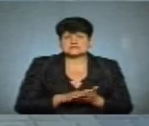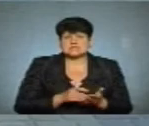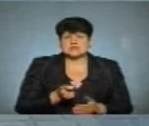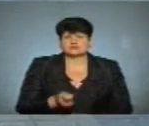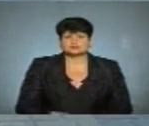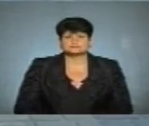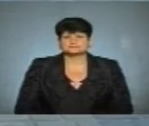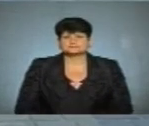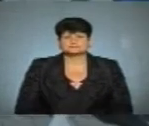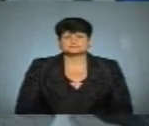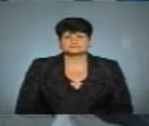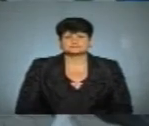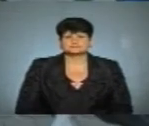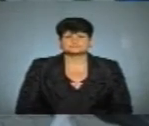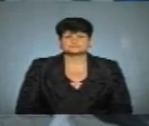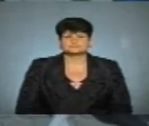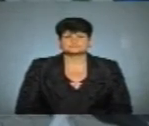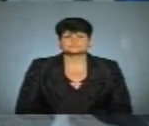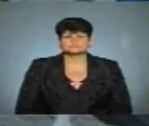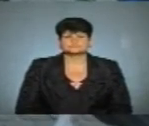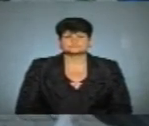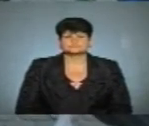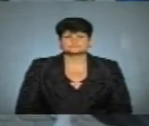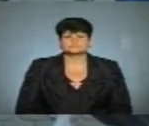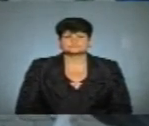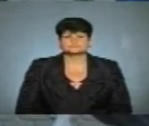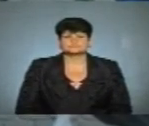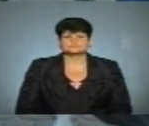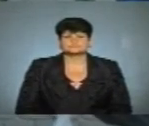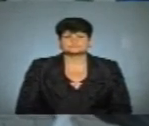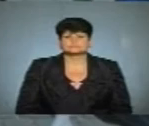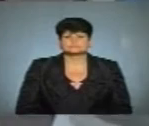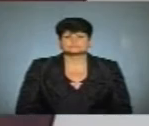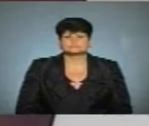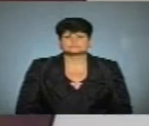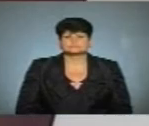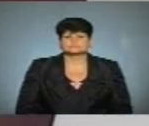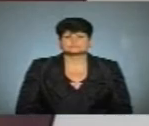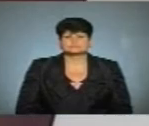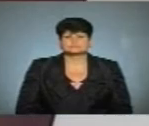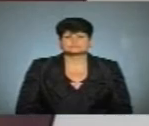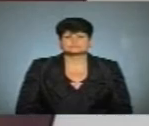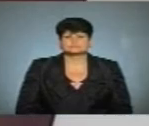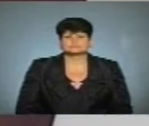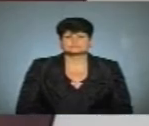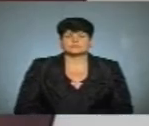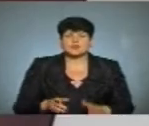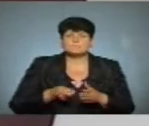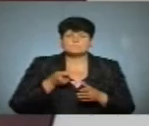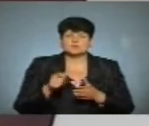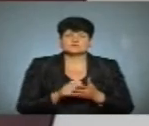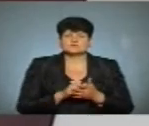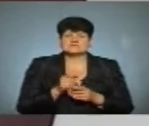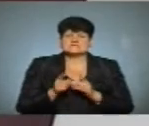Оксана Галіяш, Василь Панчук. Новини на Суспільному. Тернопіль. Подати документи